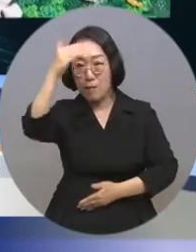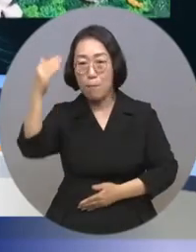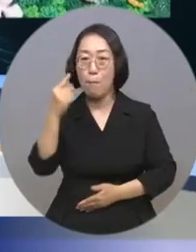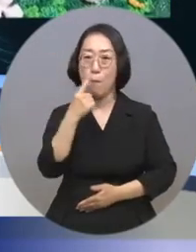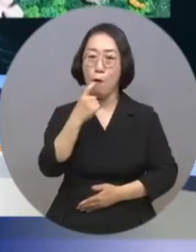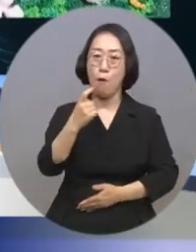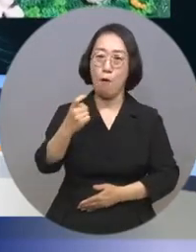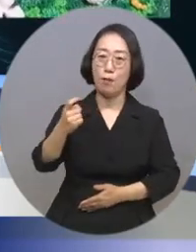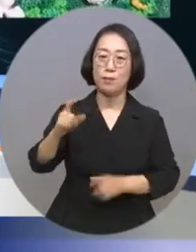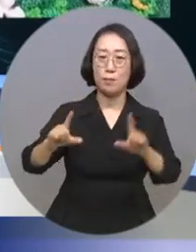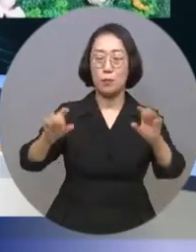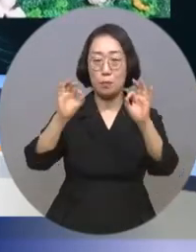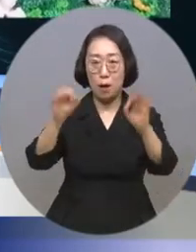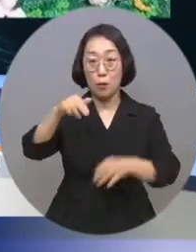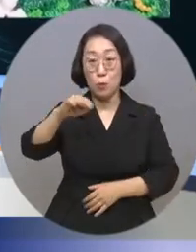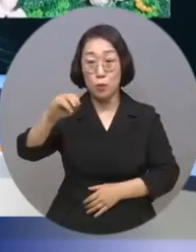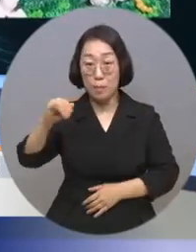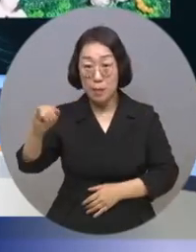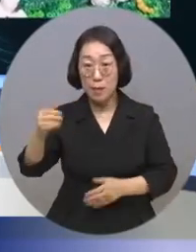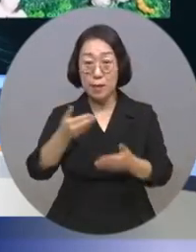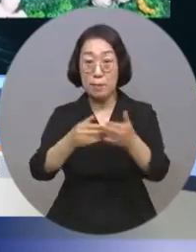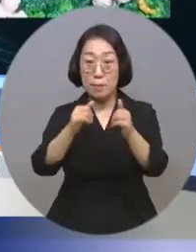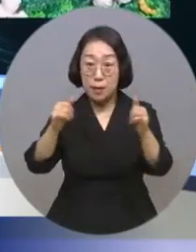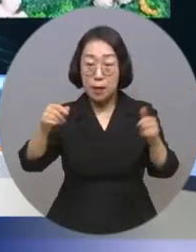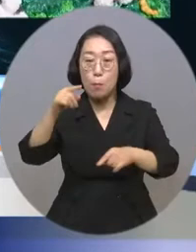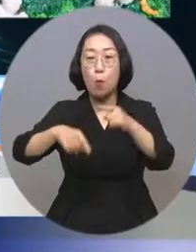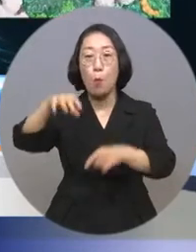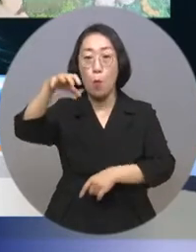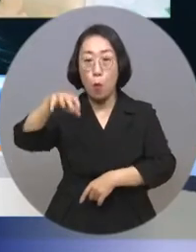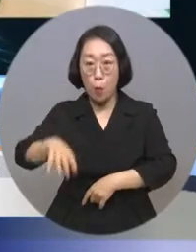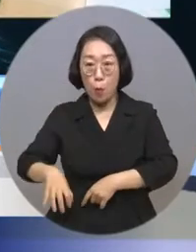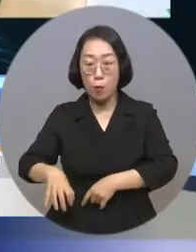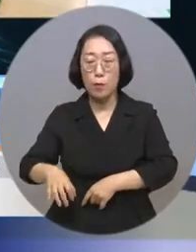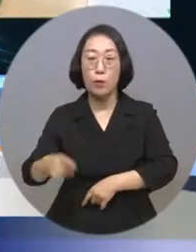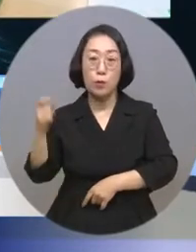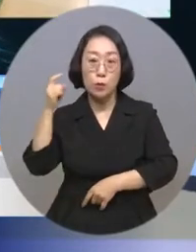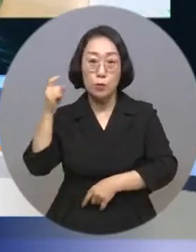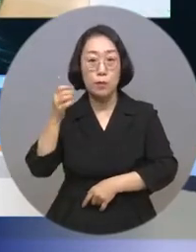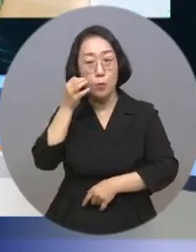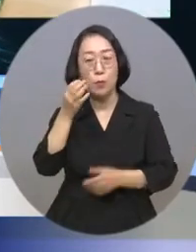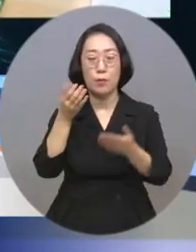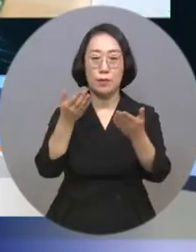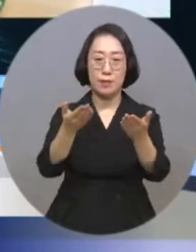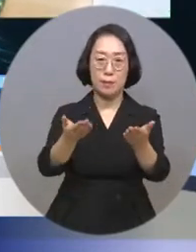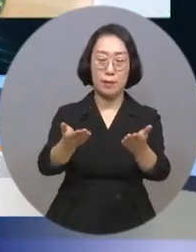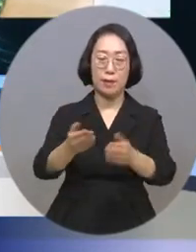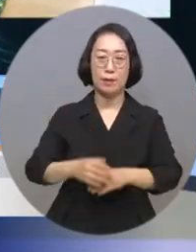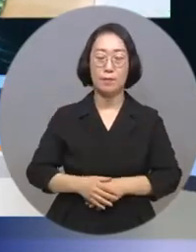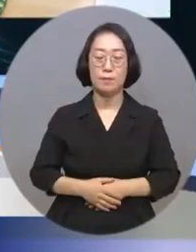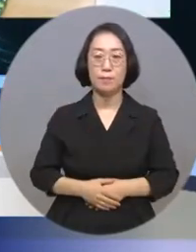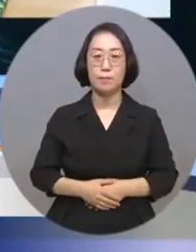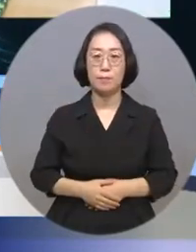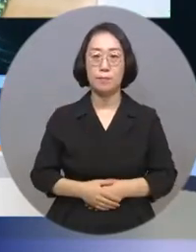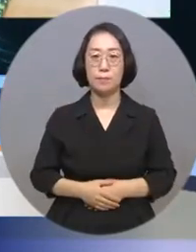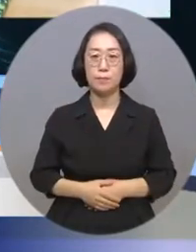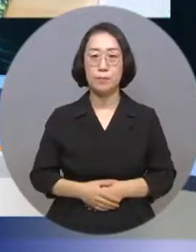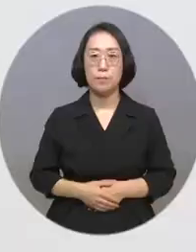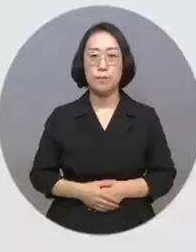물들입니다. 조선미 작가의 전시가 목포에서 열리고 있는데요. 그 작품들을 이소영 기자가 만나봤습니다.